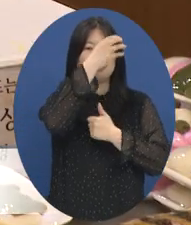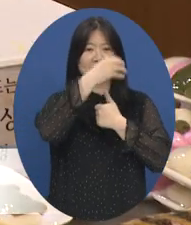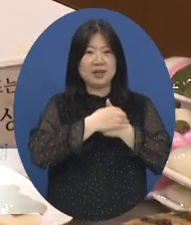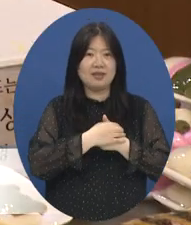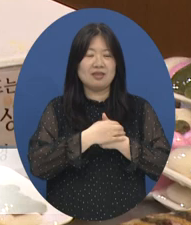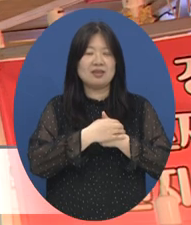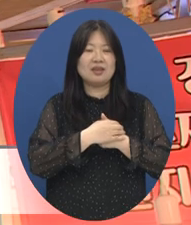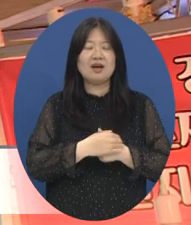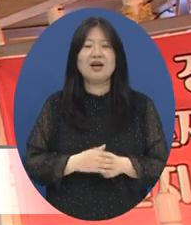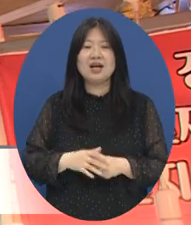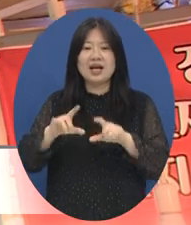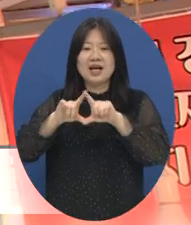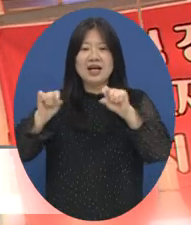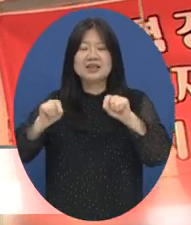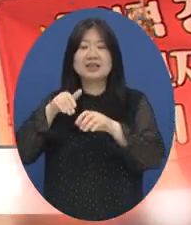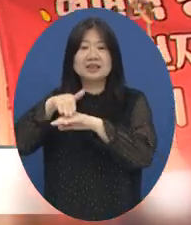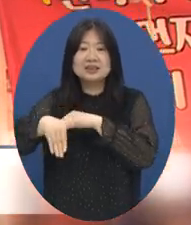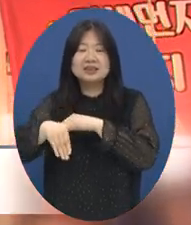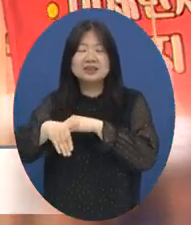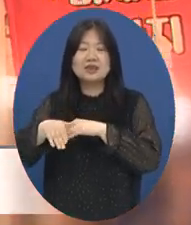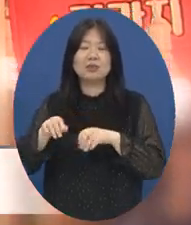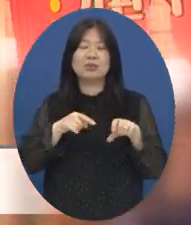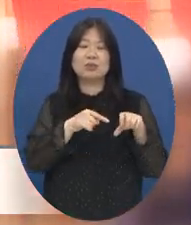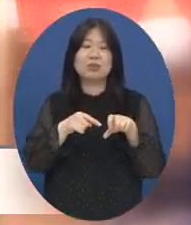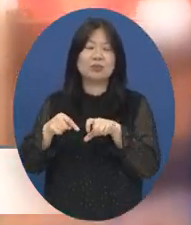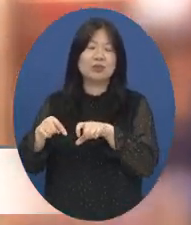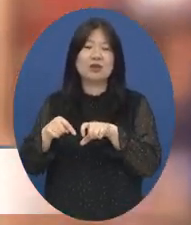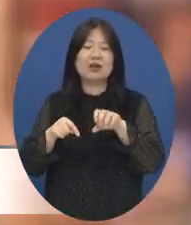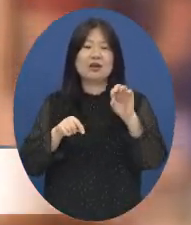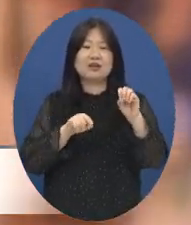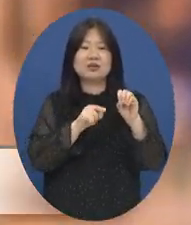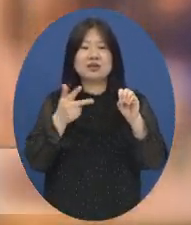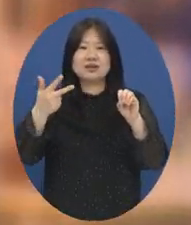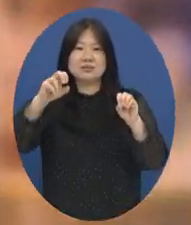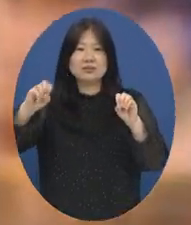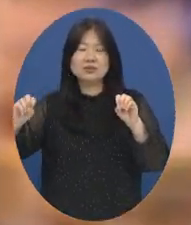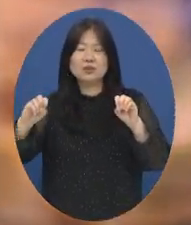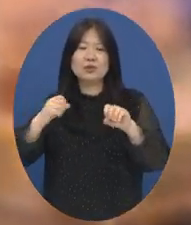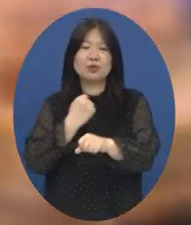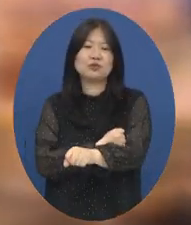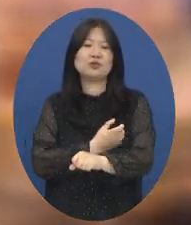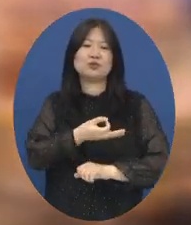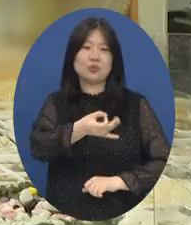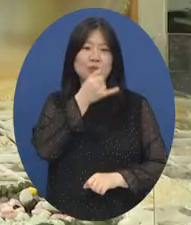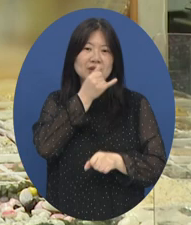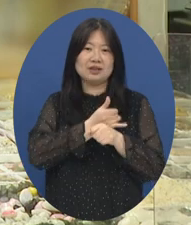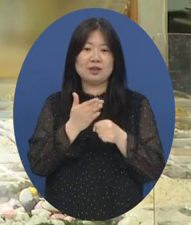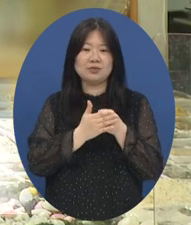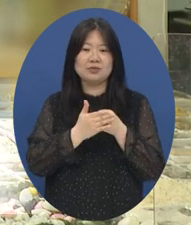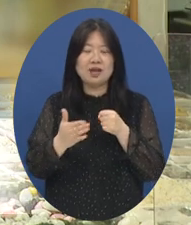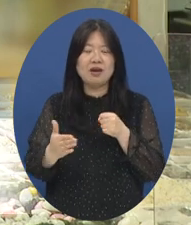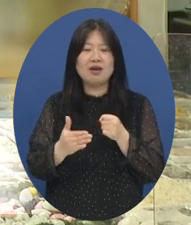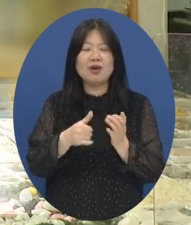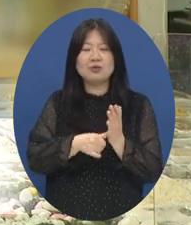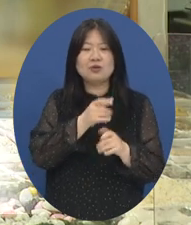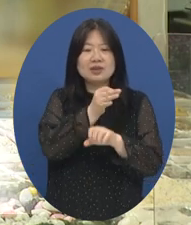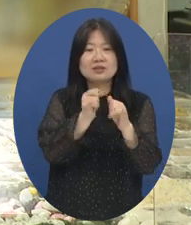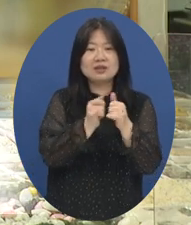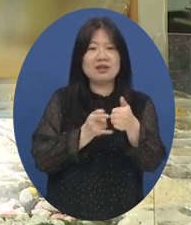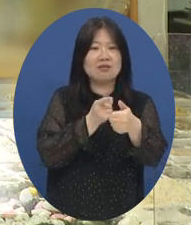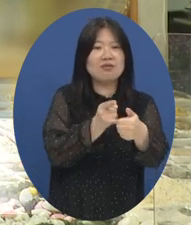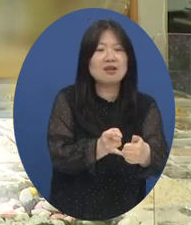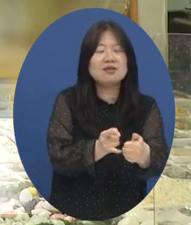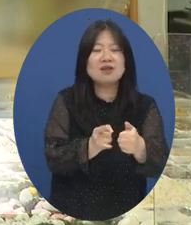카드형 지역화폐 는 보통 0.7% 정도 수수료가 발생합니다 소비자의 경우